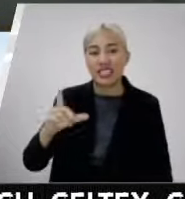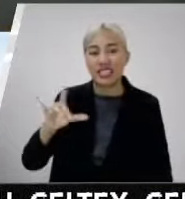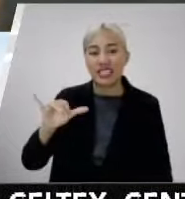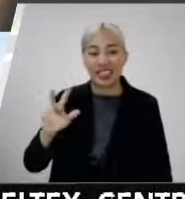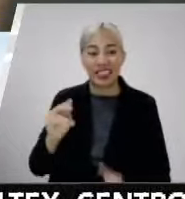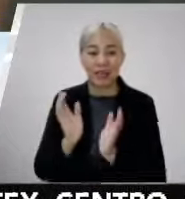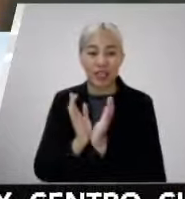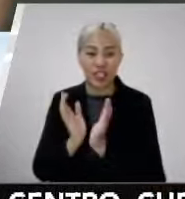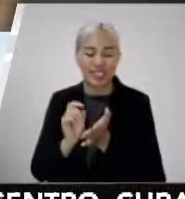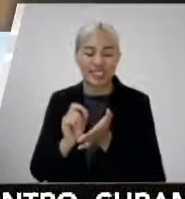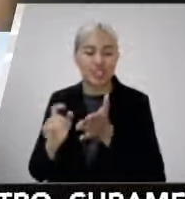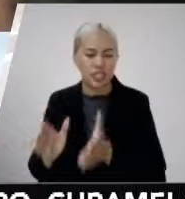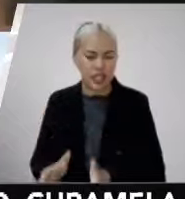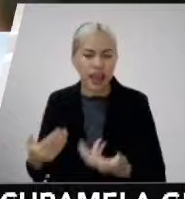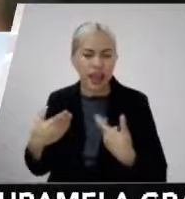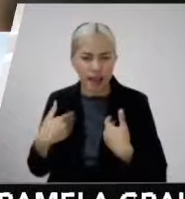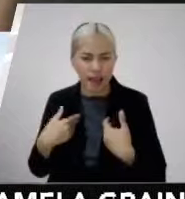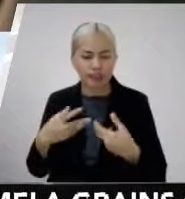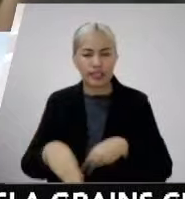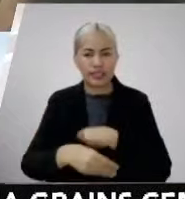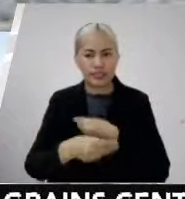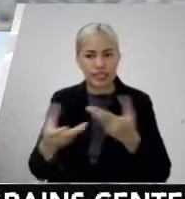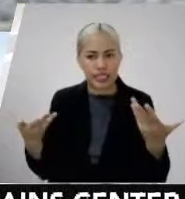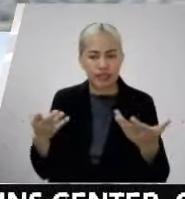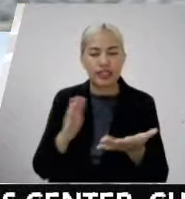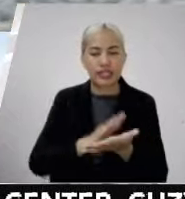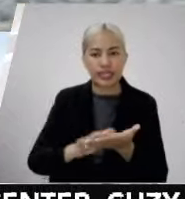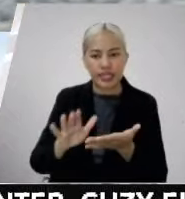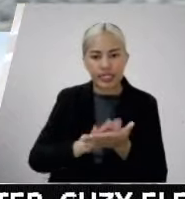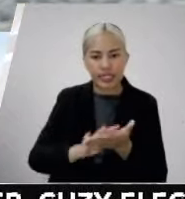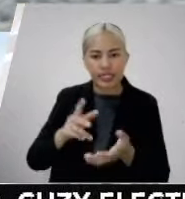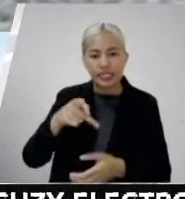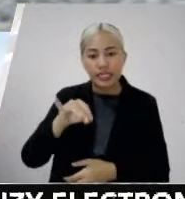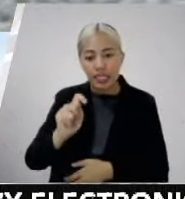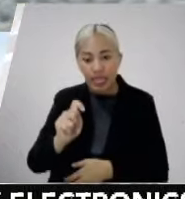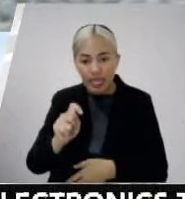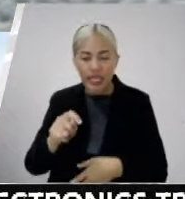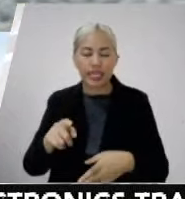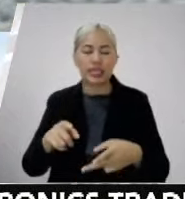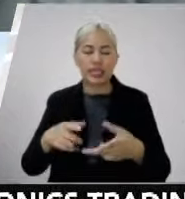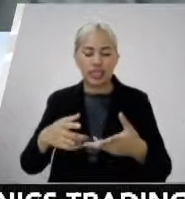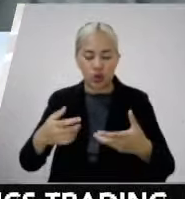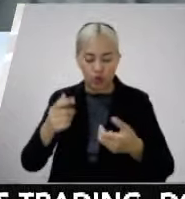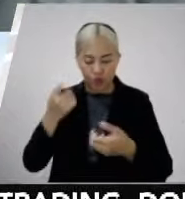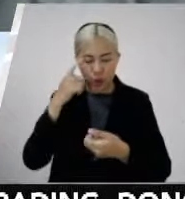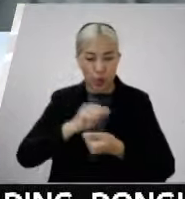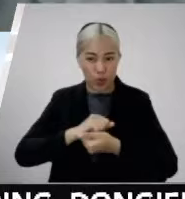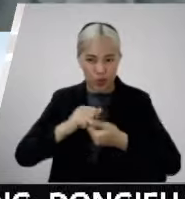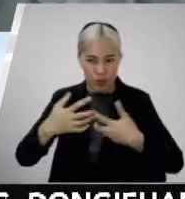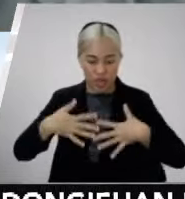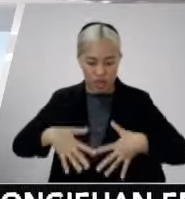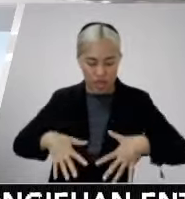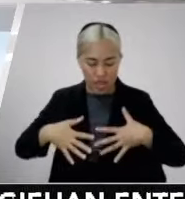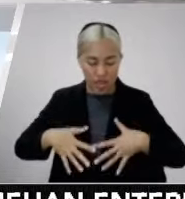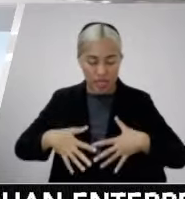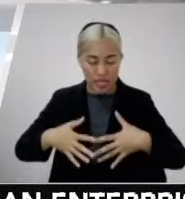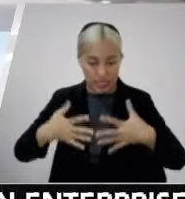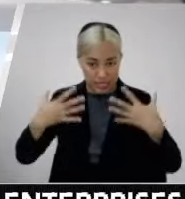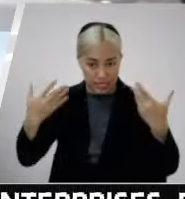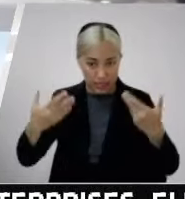saka yung pang-wash nila po. Mm-hmm. May mga major roads po ba na madadaanan itong lahar flow? At